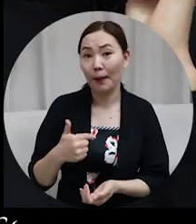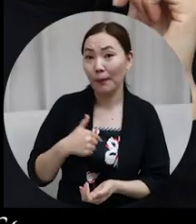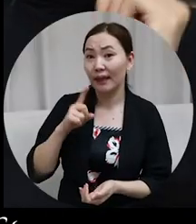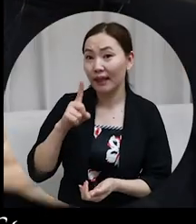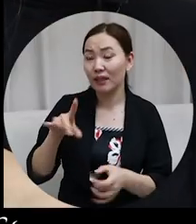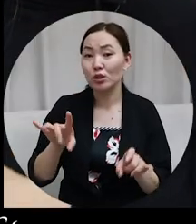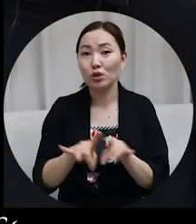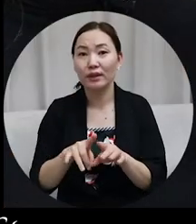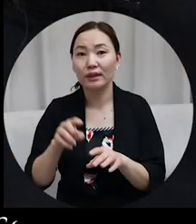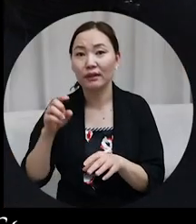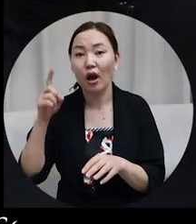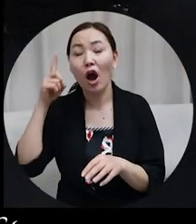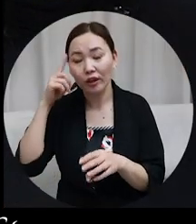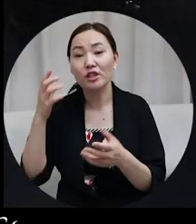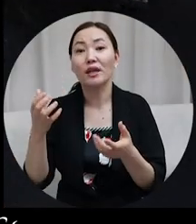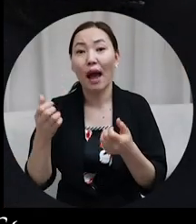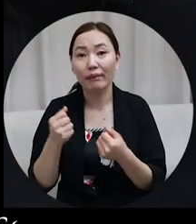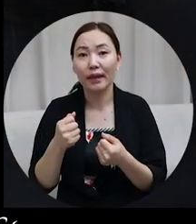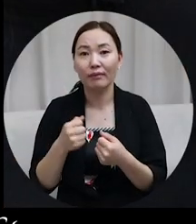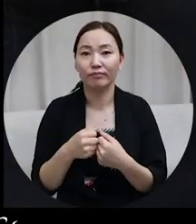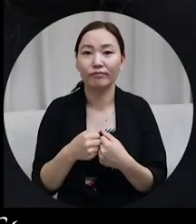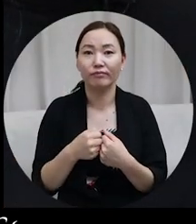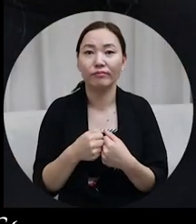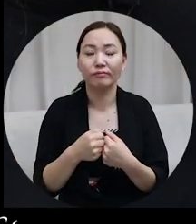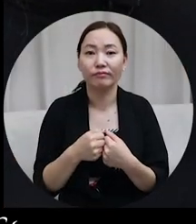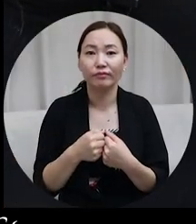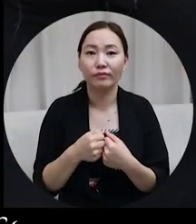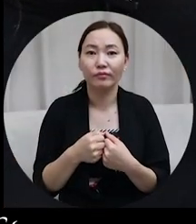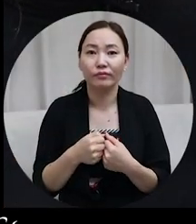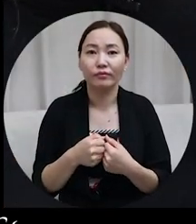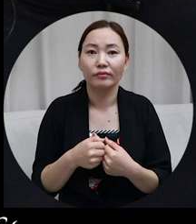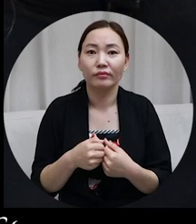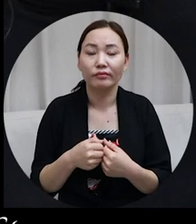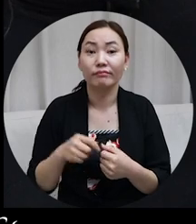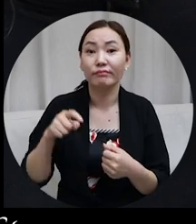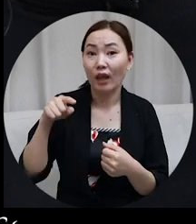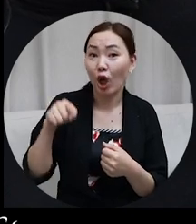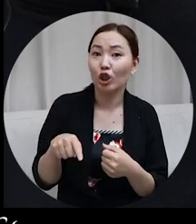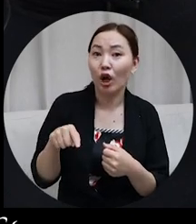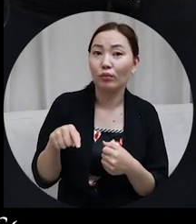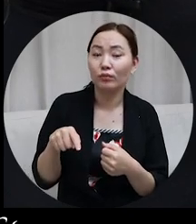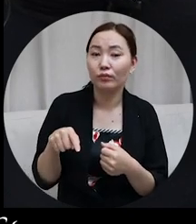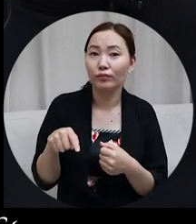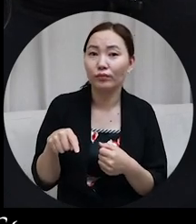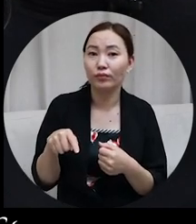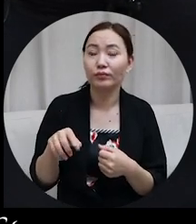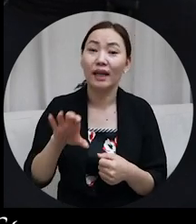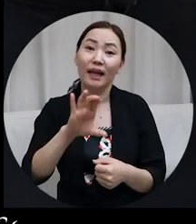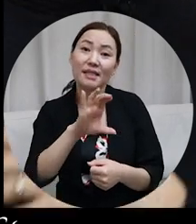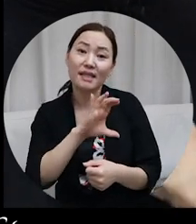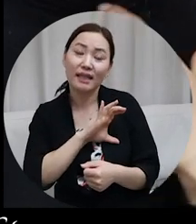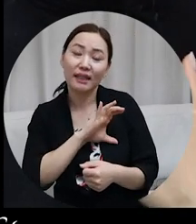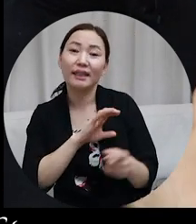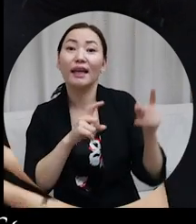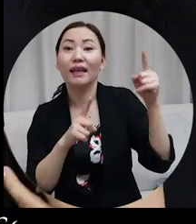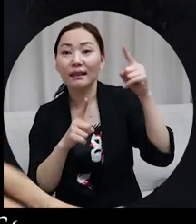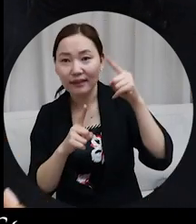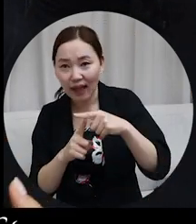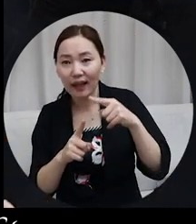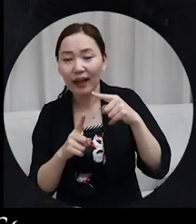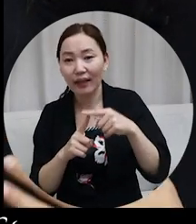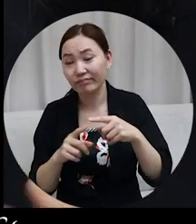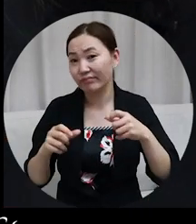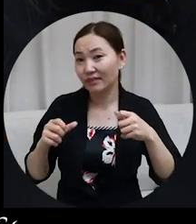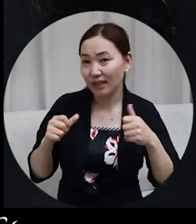Тэгээ нэг юм би анзаарлаа. Одоо ингээ анзаараад байсан чи ер нь одоо юм одоо